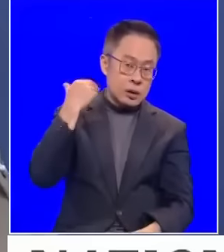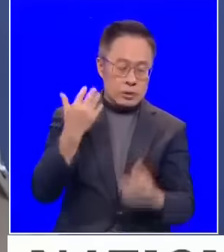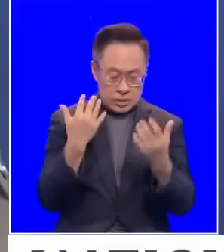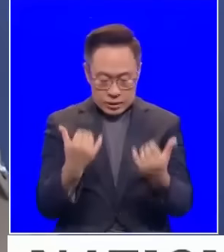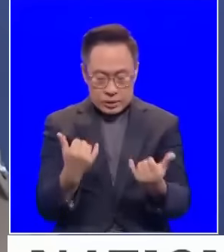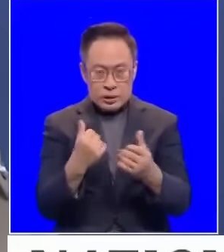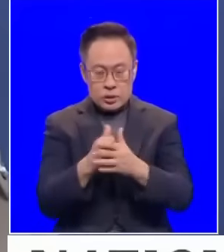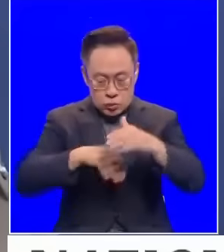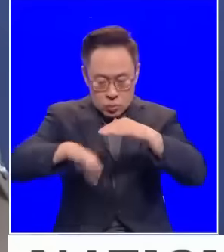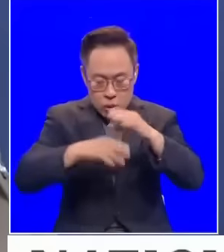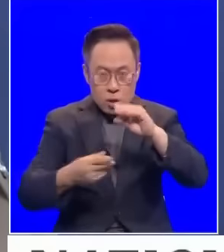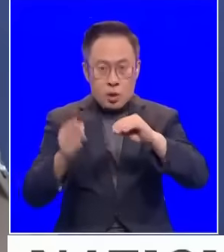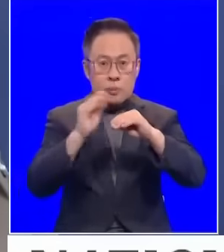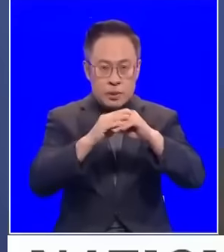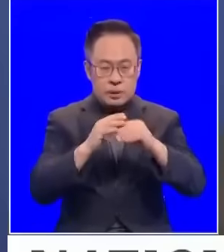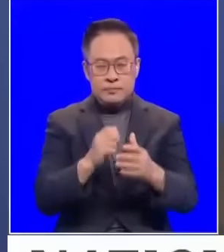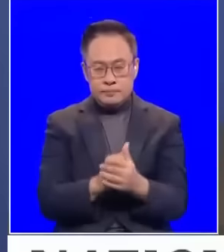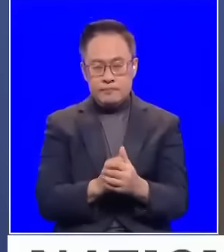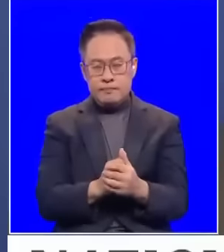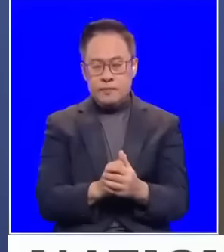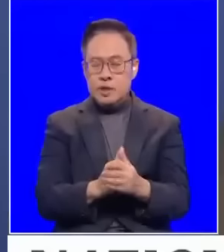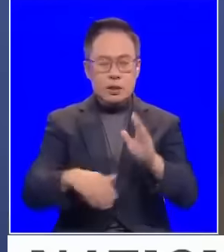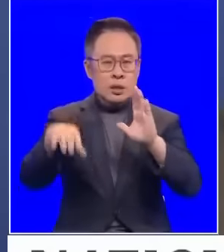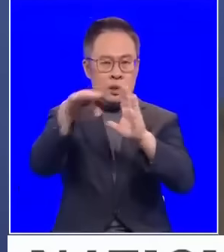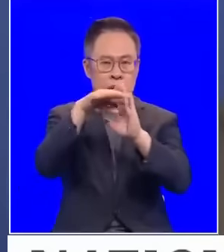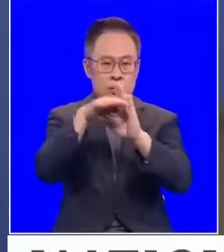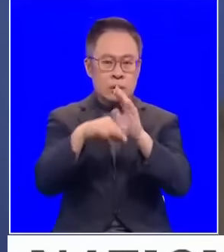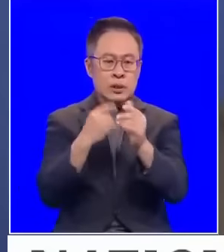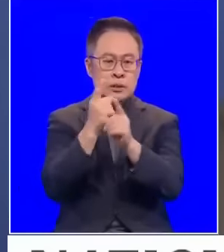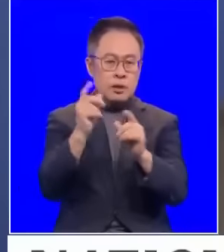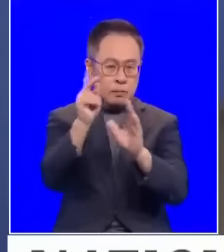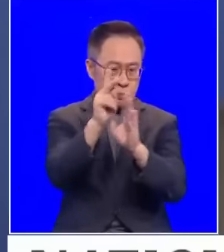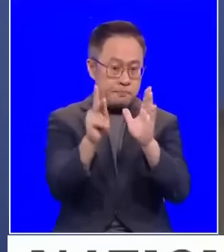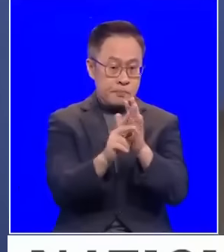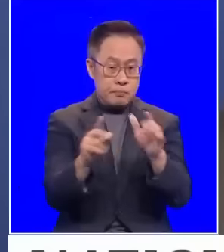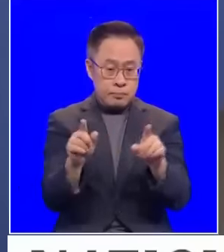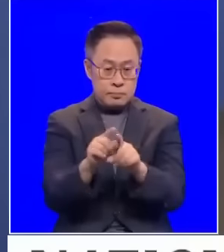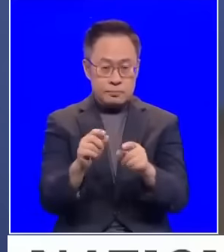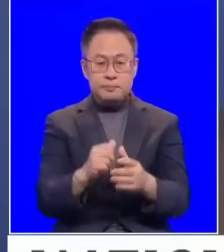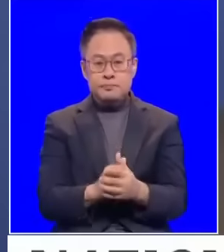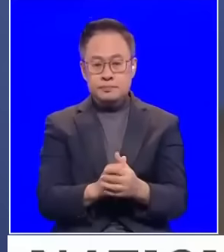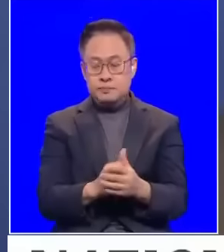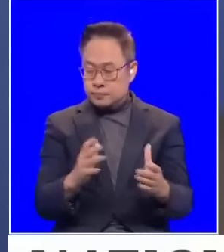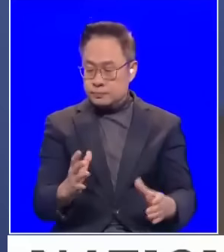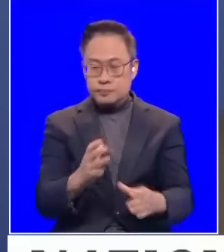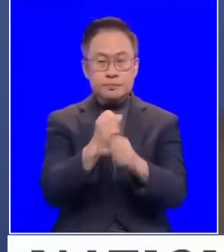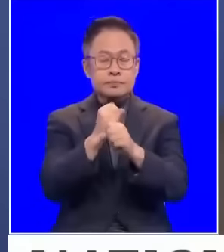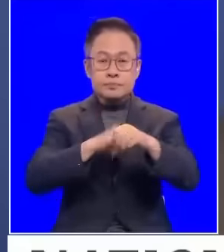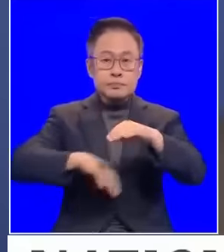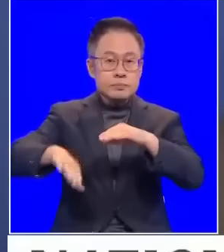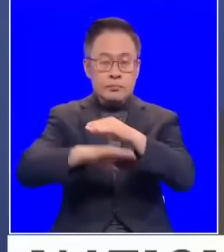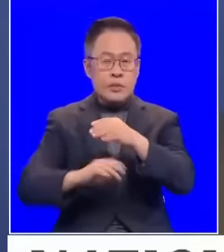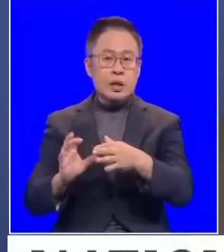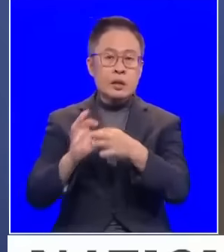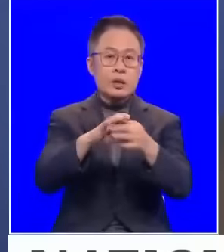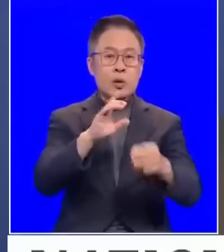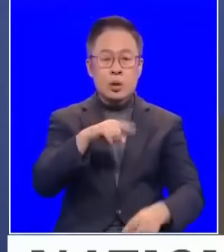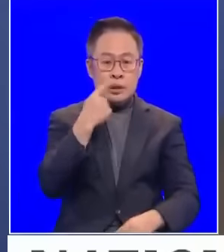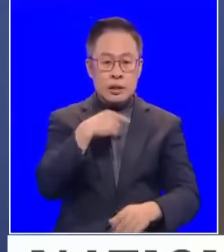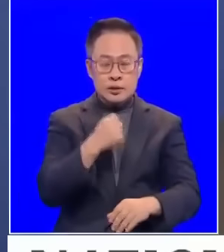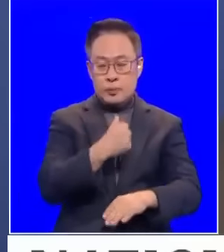ก็จะดำเนินการตามกฎหมายต่อไปครับแต่ว่ายืนยันว่าถ้าผลการสอบสวนแล้วก็หลักฐานไปพาดพิงถึงไม่ว่าจะเป็นระดับบ